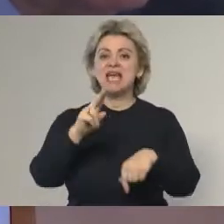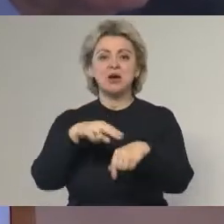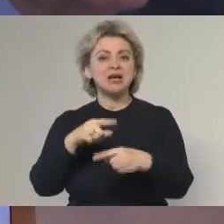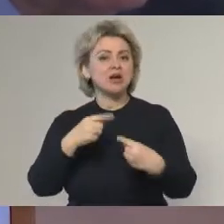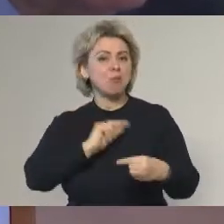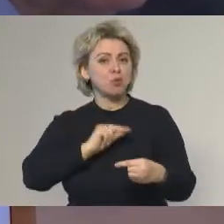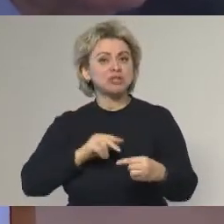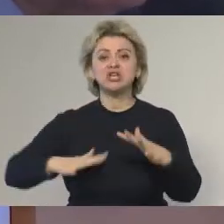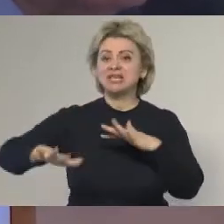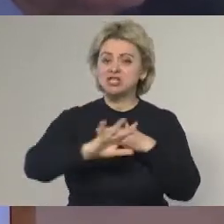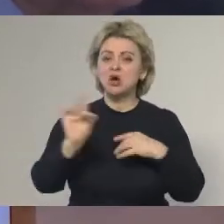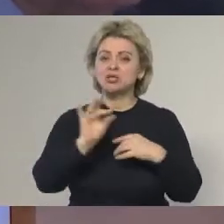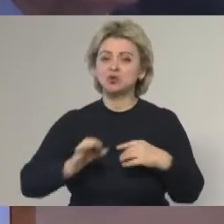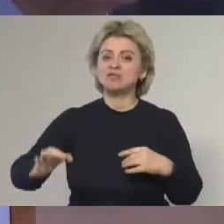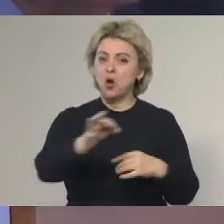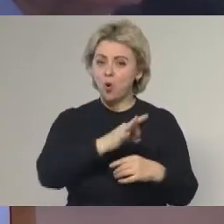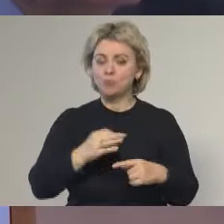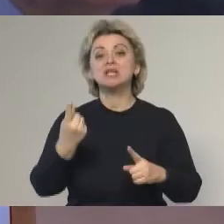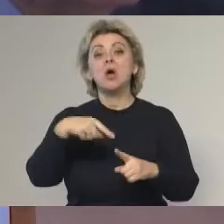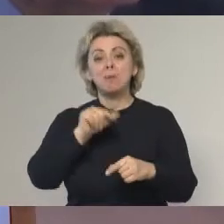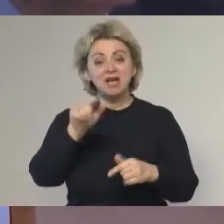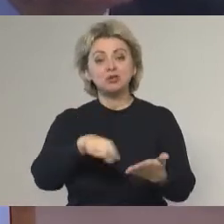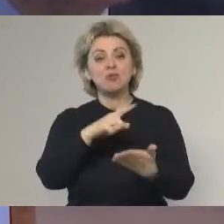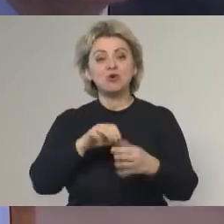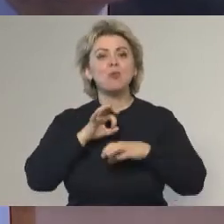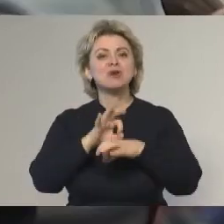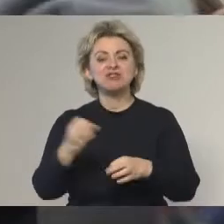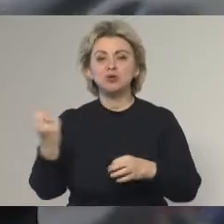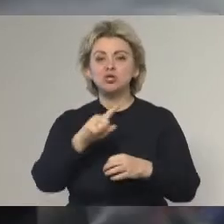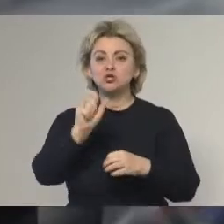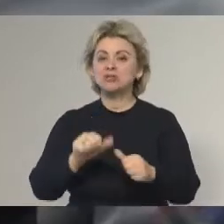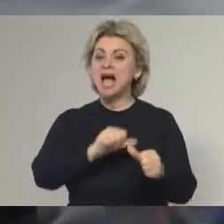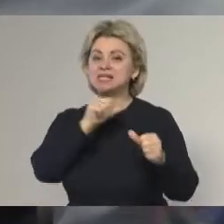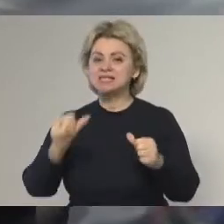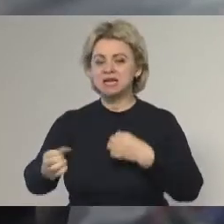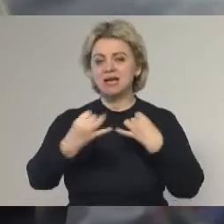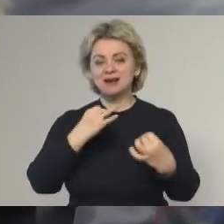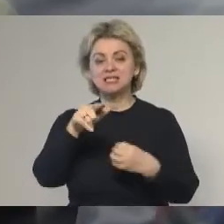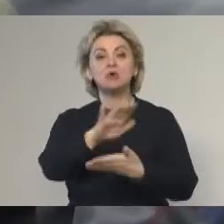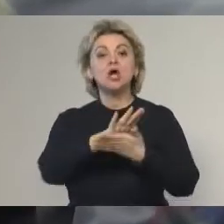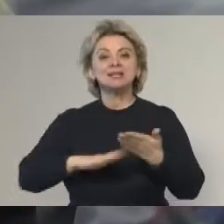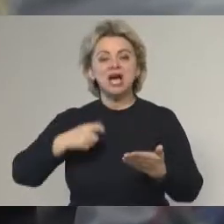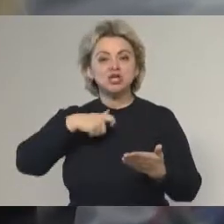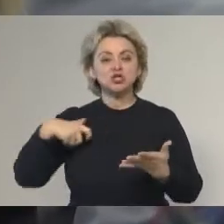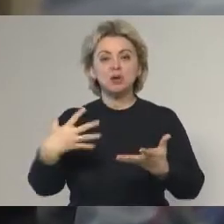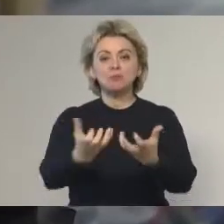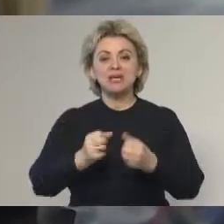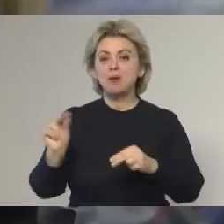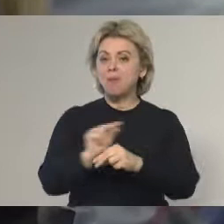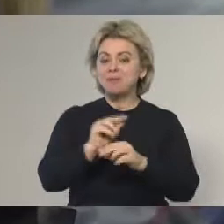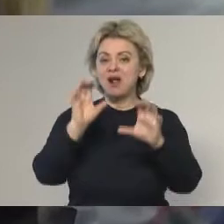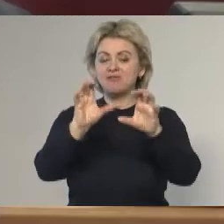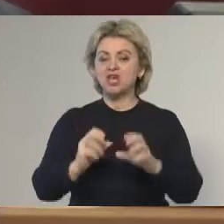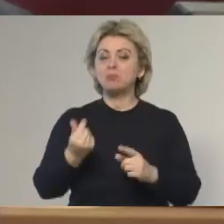правоохранителей, работающих на территории Ростовской области. По этому поводу проведем еще раз отдельный разговор. Дальше депутаты приняли поправки в